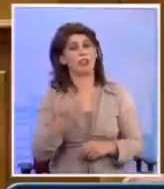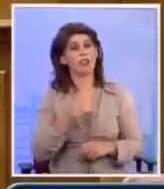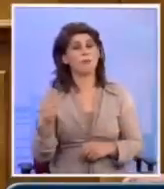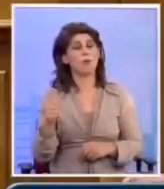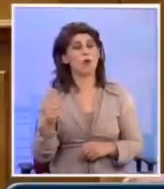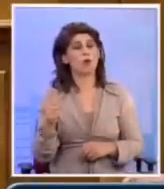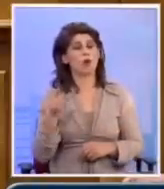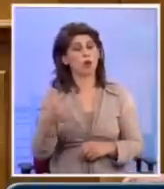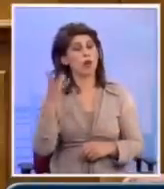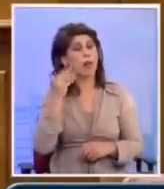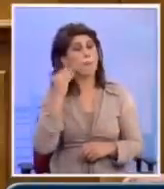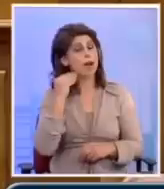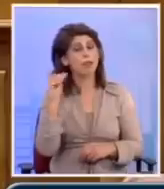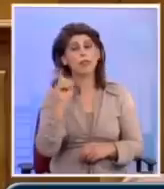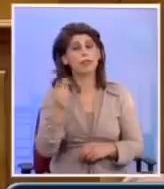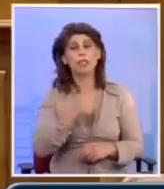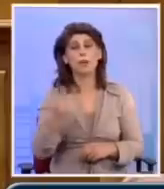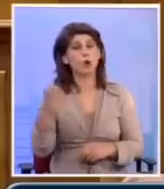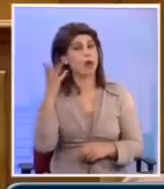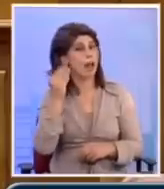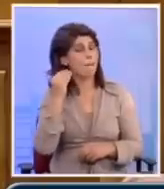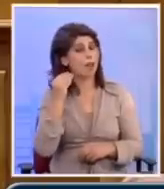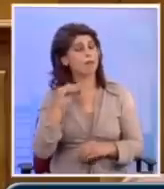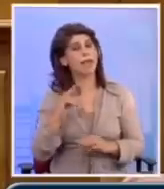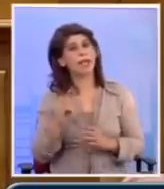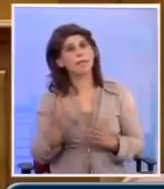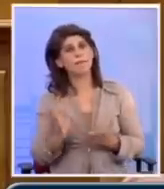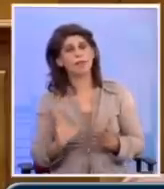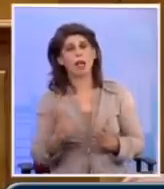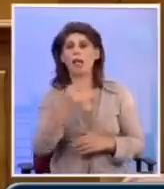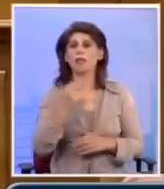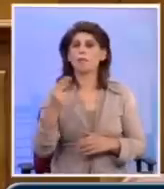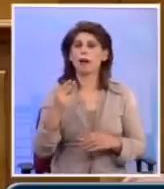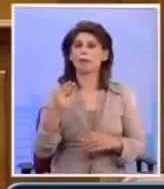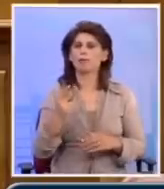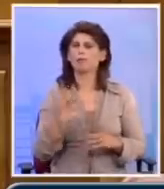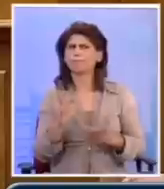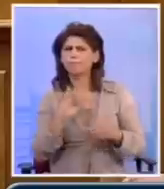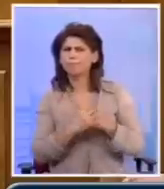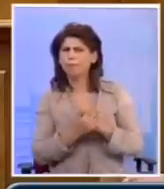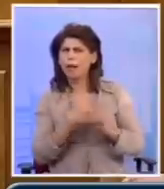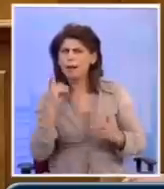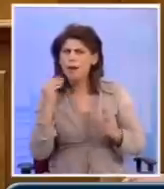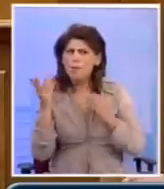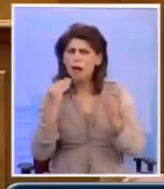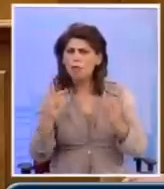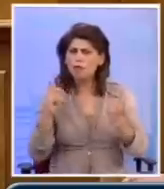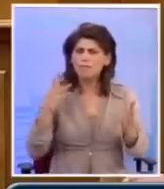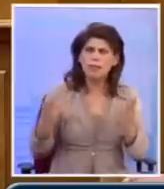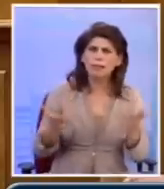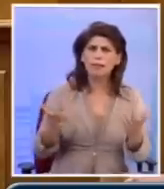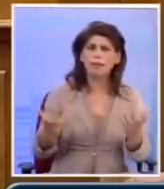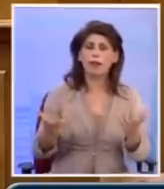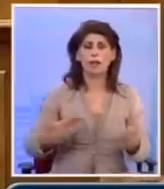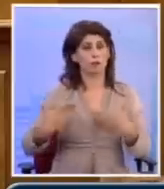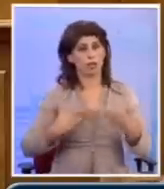μάθημα, δεν αποτελούν μόνο μάθημα ή θέμα περιέργειας για τη σύγχρονη πολιτική ιστορία